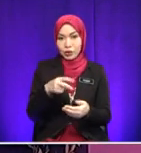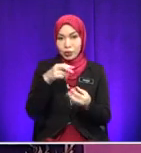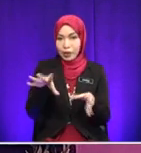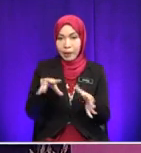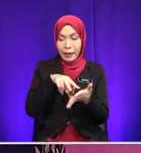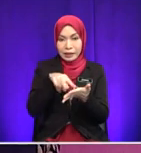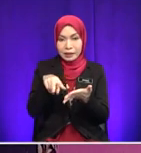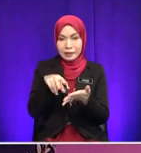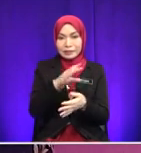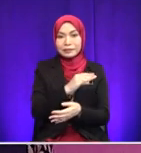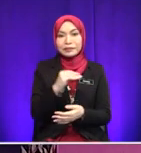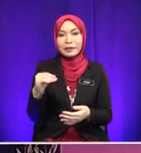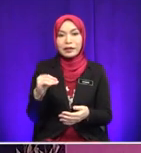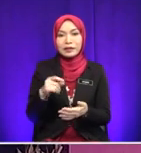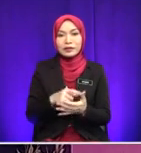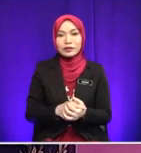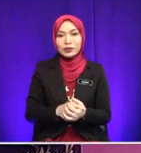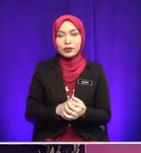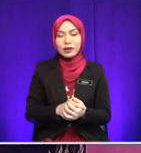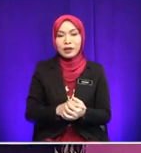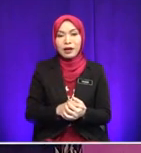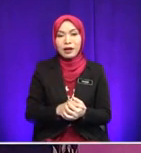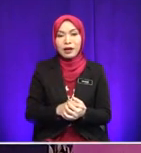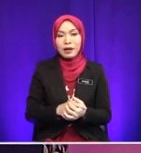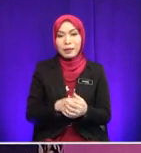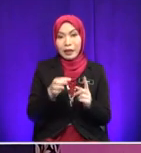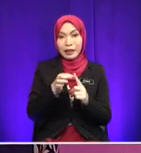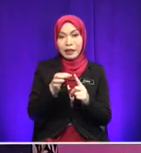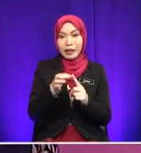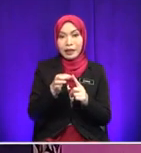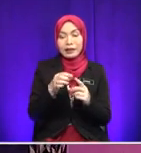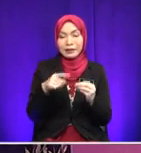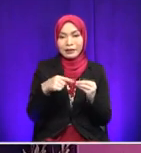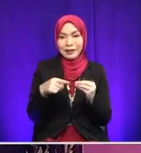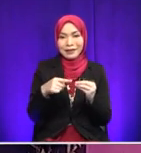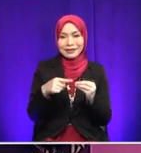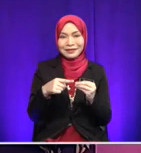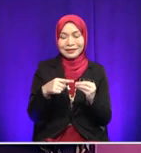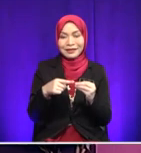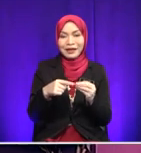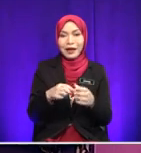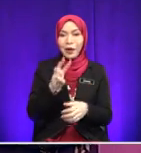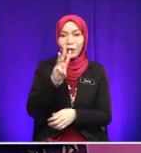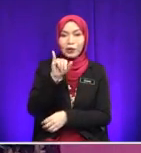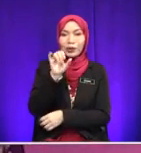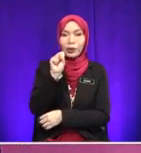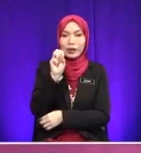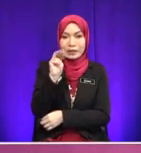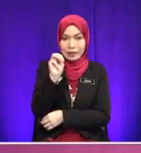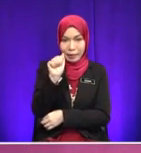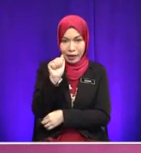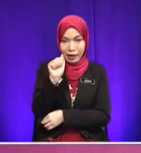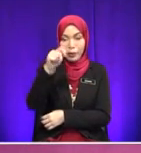diketahui tentang Kementerian Luar Negeri atau Wisma Putra. Jadi di sini saya ada tulis